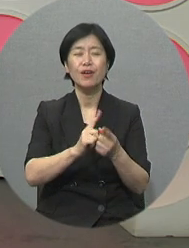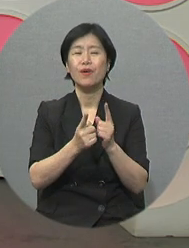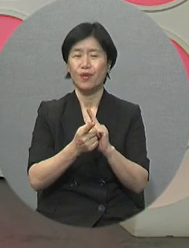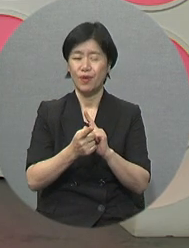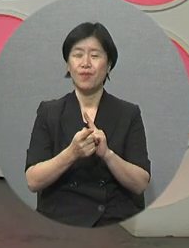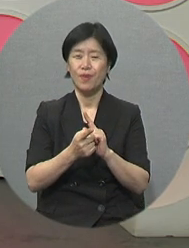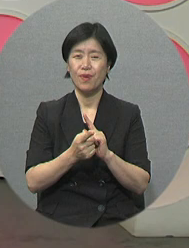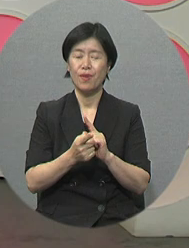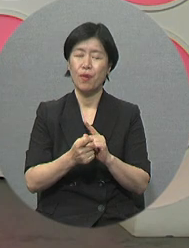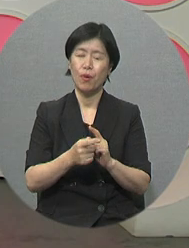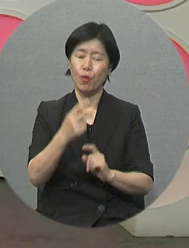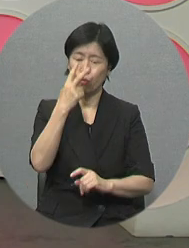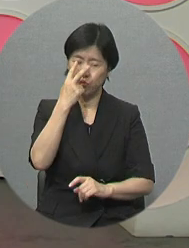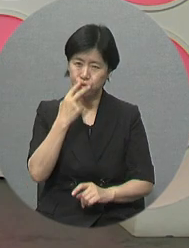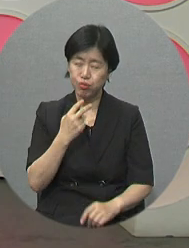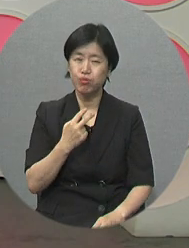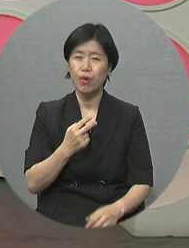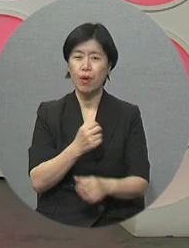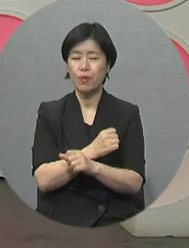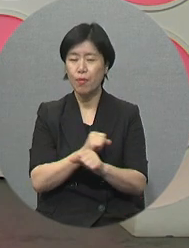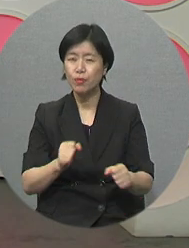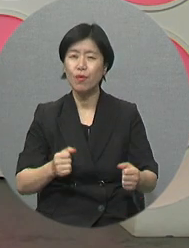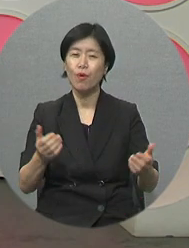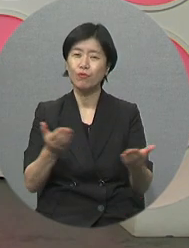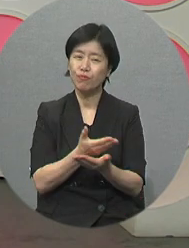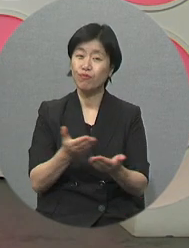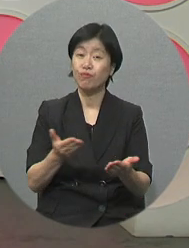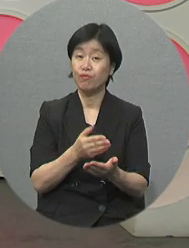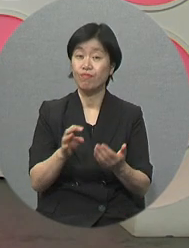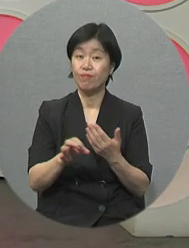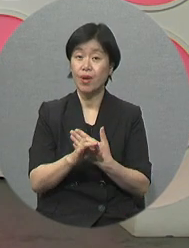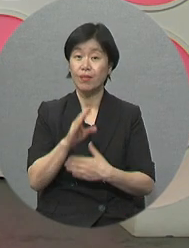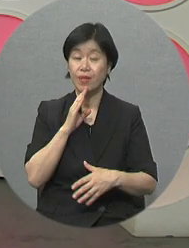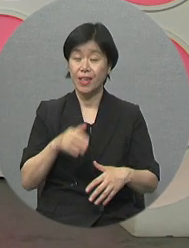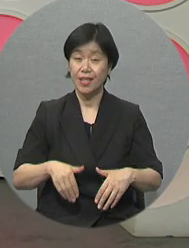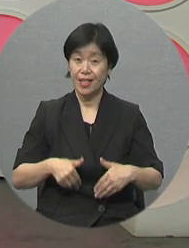용서도 해주고 좋은 일도 하는 더 따뜻한 사회를 만들어 가시죠.